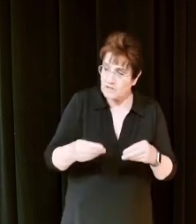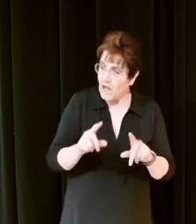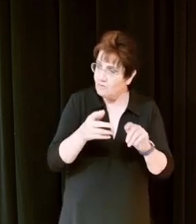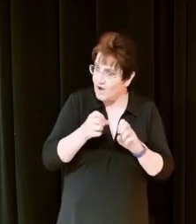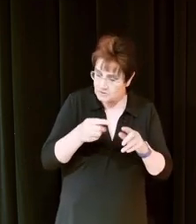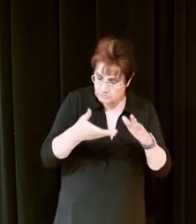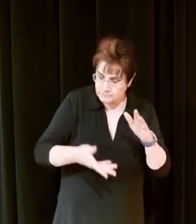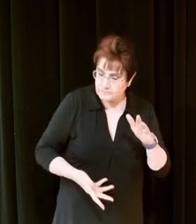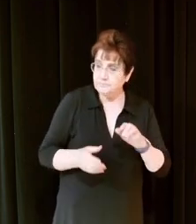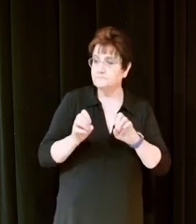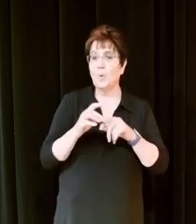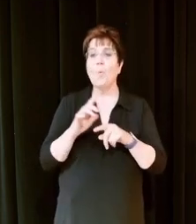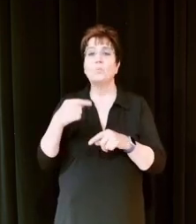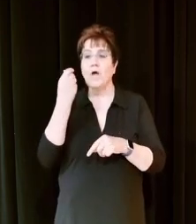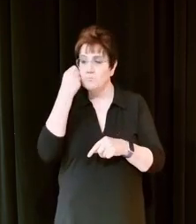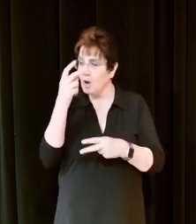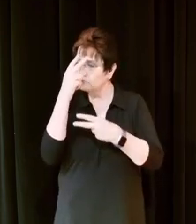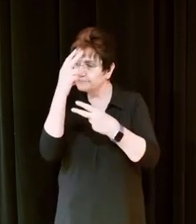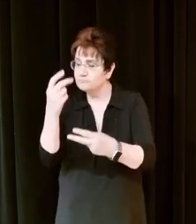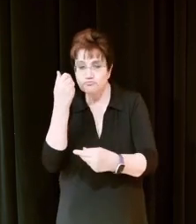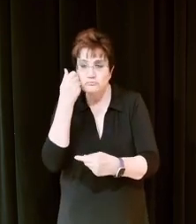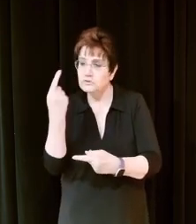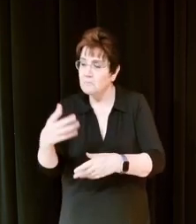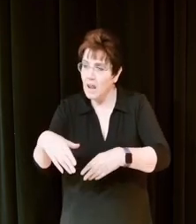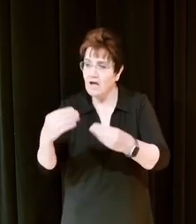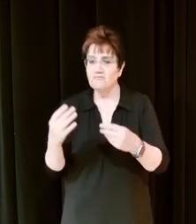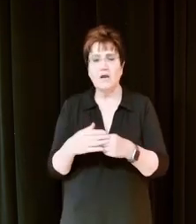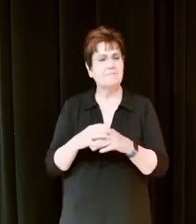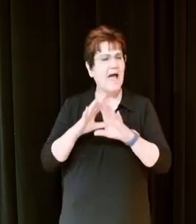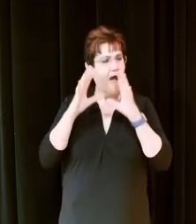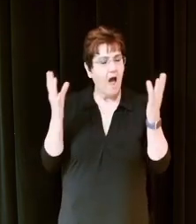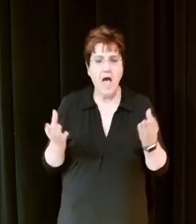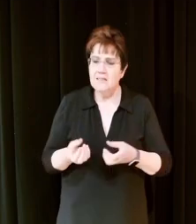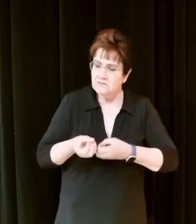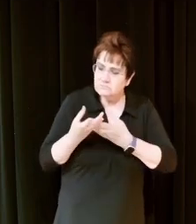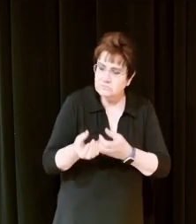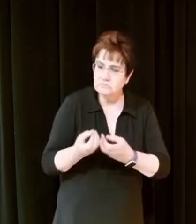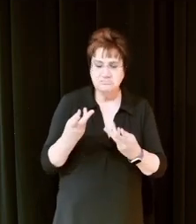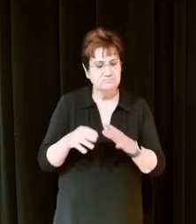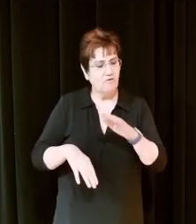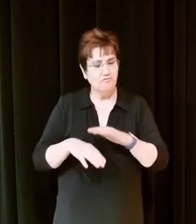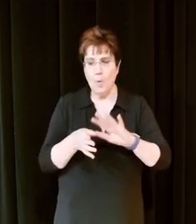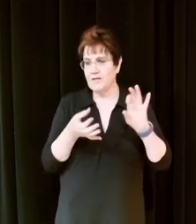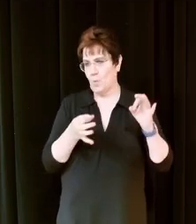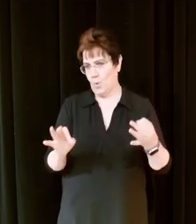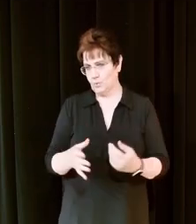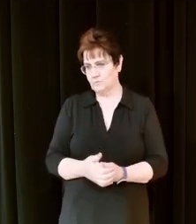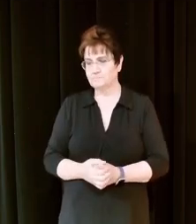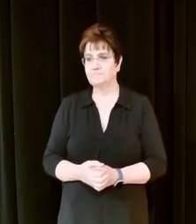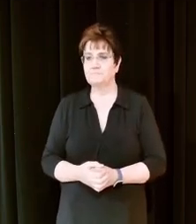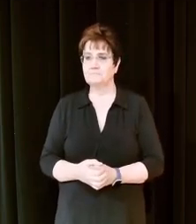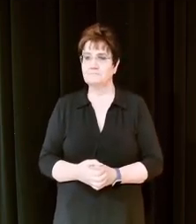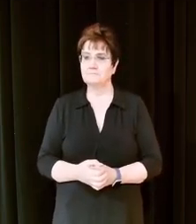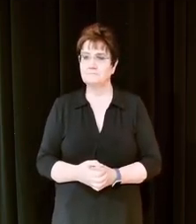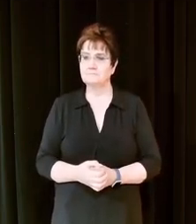denen eigentlich nur gesagt, fangen Sie einfach an. Alles, was entsteht, ist vollkommen in Ordnung. Und dann ist schon interessant,